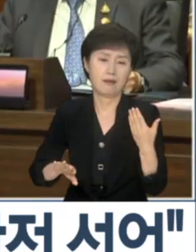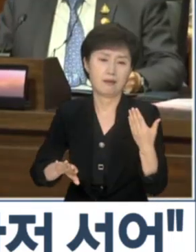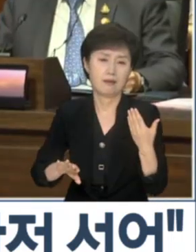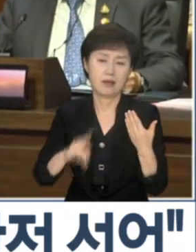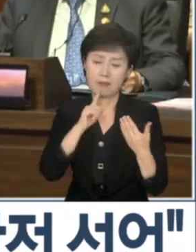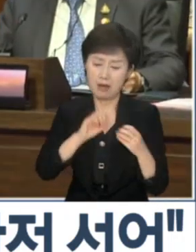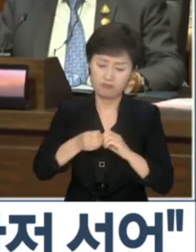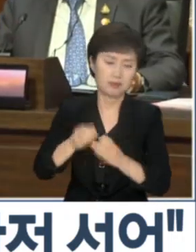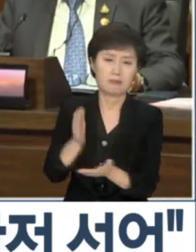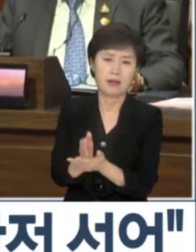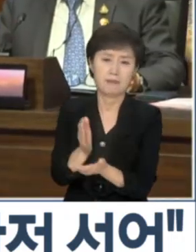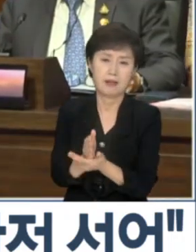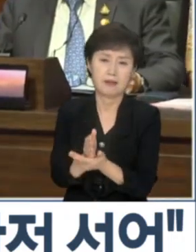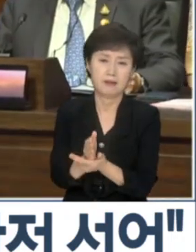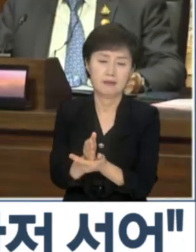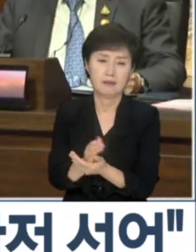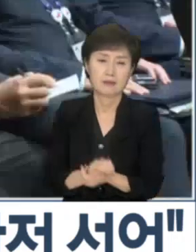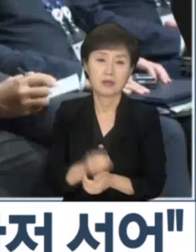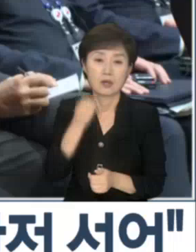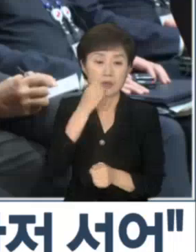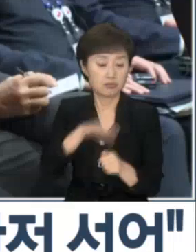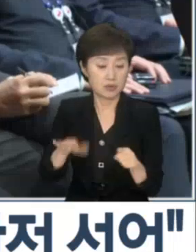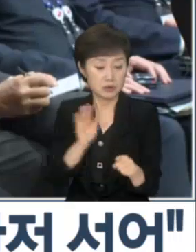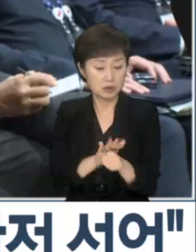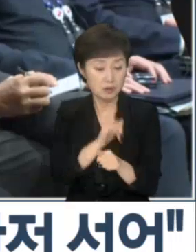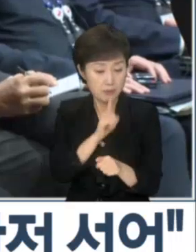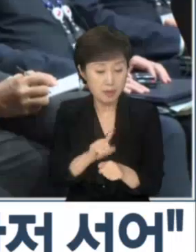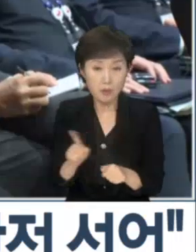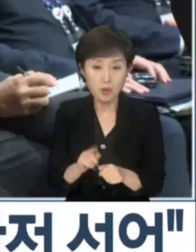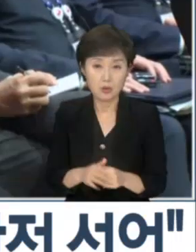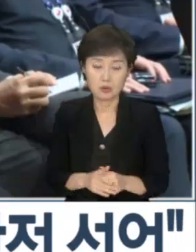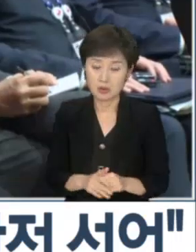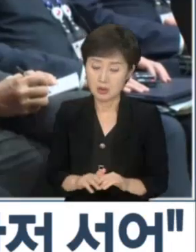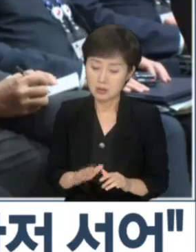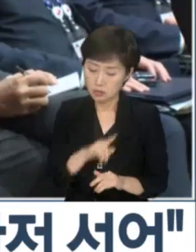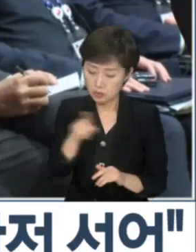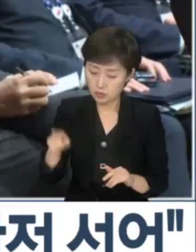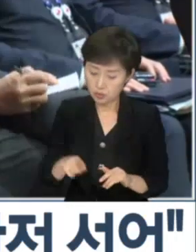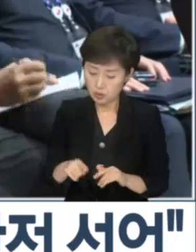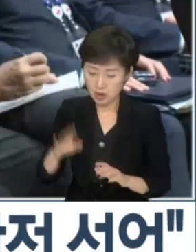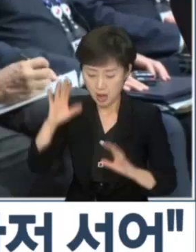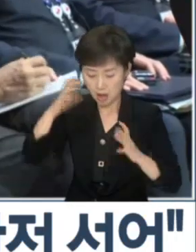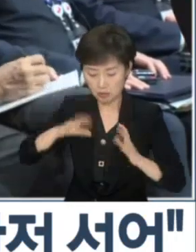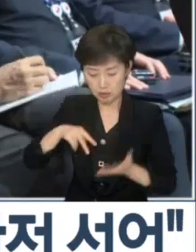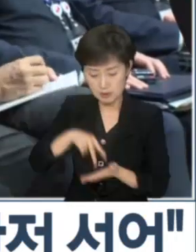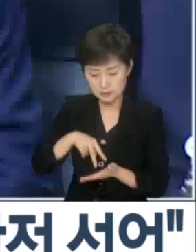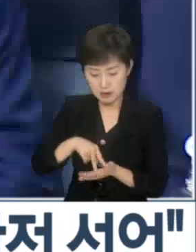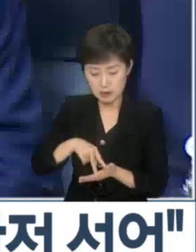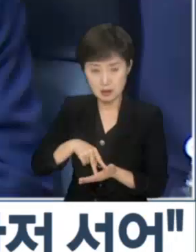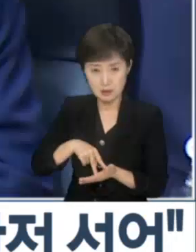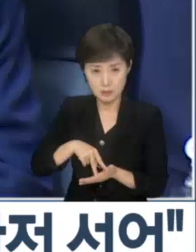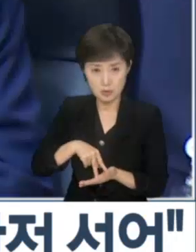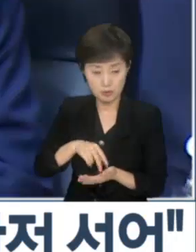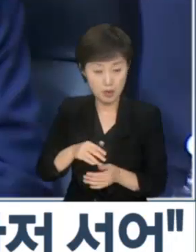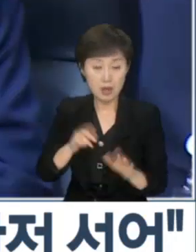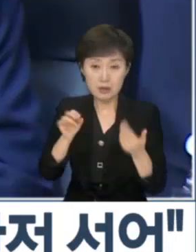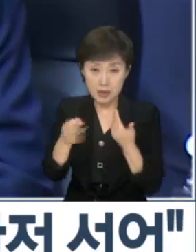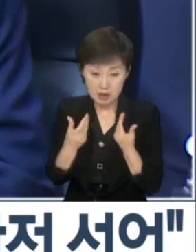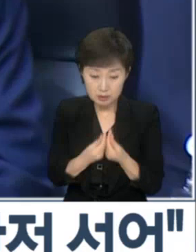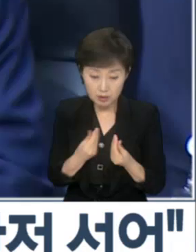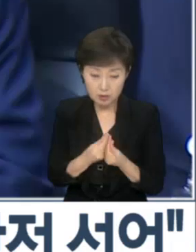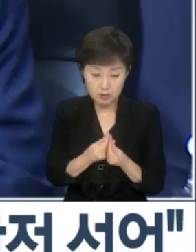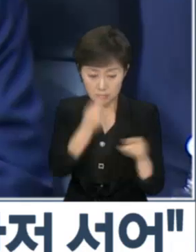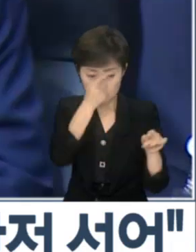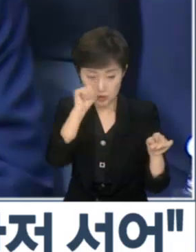것이에요 그러니까 이제 무기지원을 해야 되는 것이 아니냐 하는 것은 인도적인 차원에서 할 수 있는 얘기일 수가 있습니다 뭐라 하자면은 러시아가